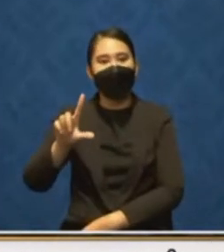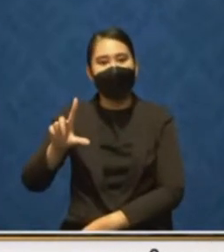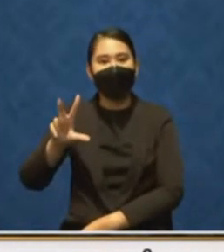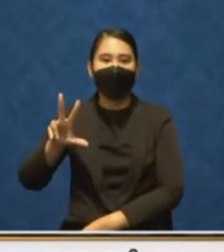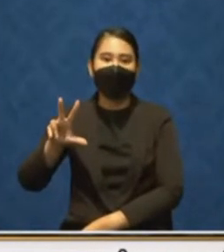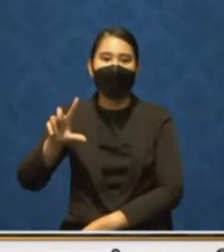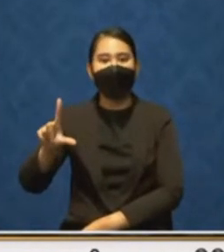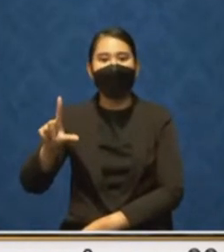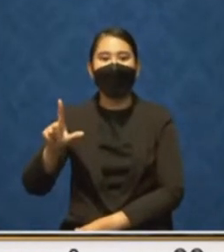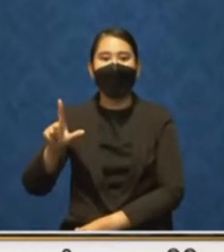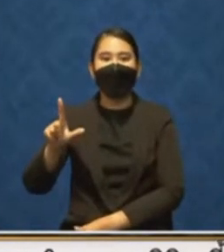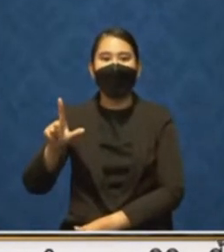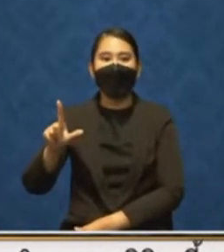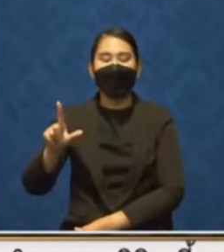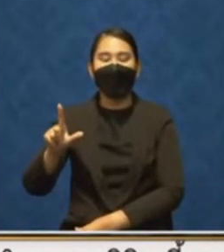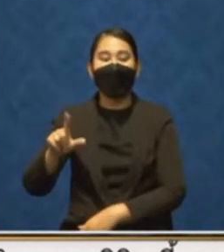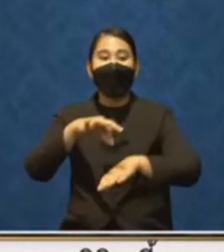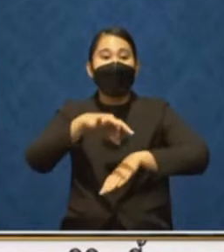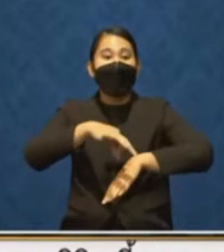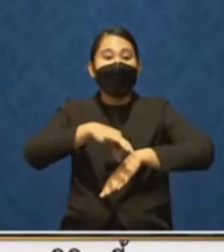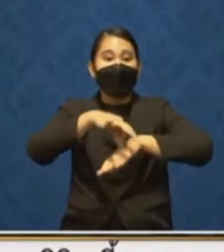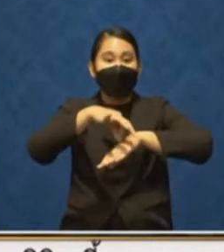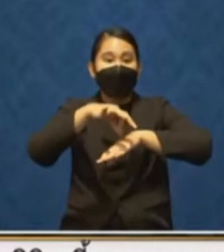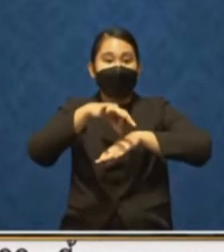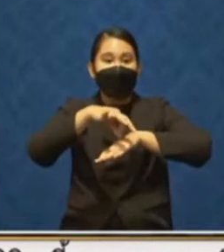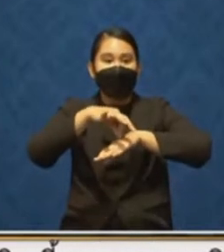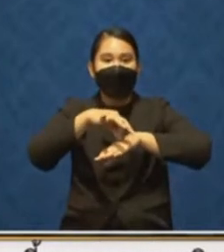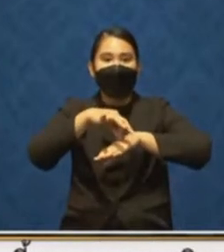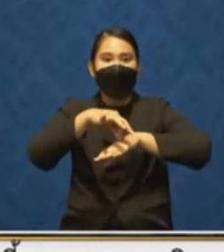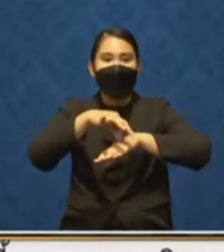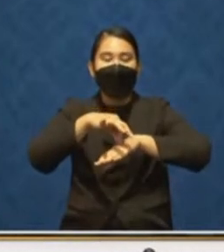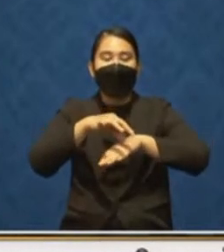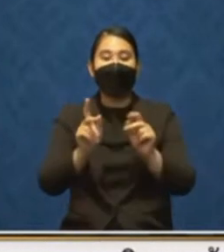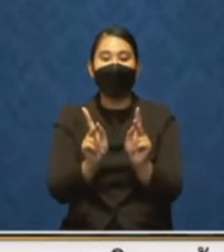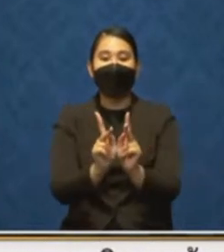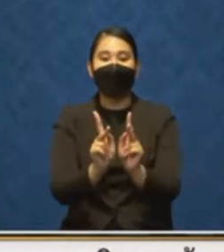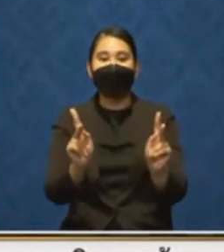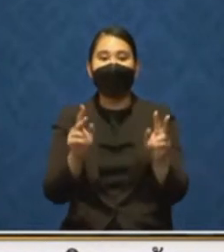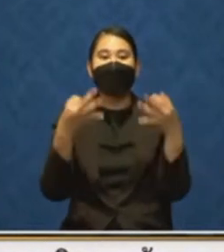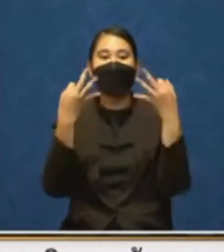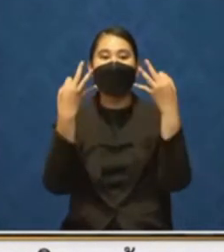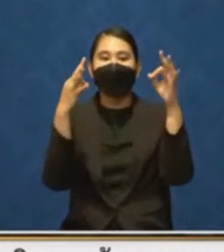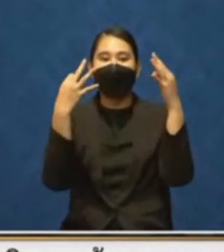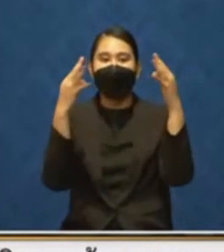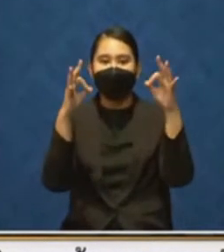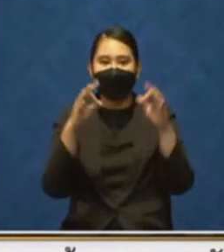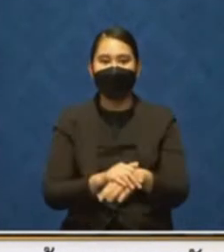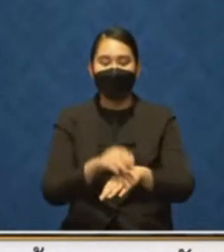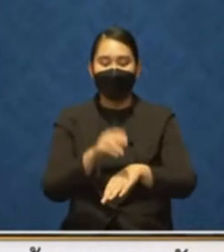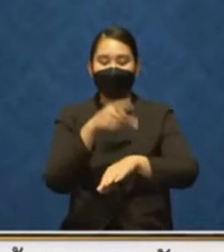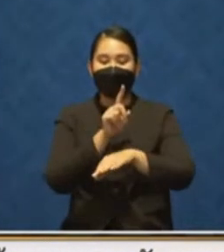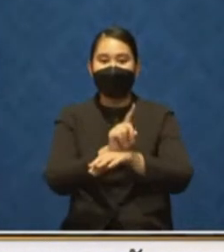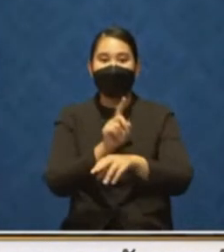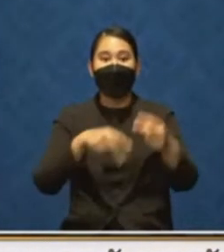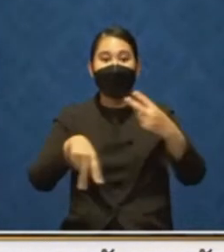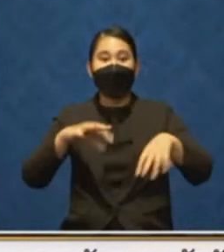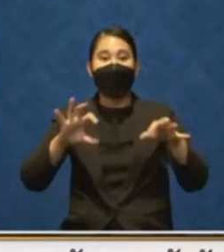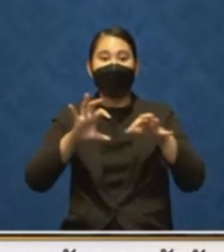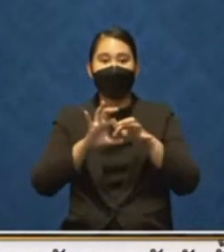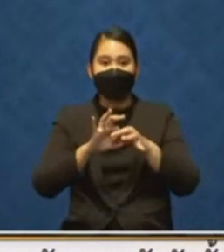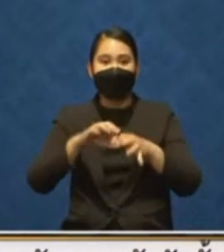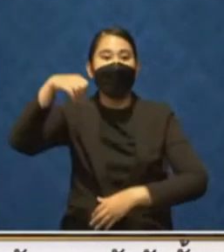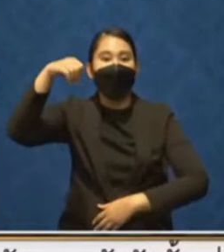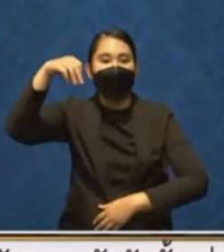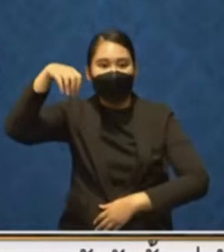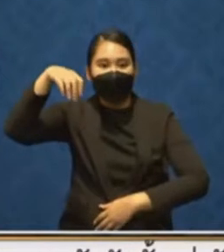บาทตำแหน่งนี้เดี๋ยวเขาเรียกว่าเป็นกรรมการอิสระและเป็นประธานคณะกรรมการกำกับดูแลกิจการพลังงาน